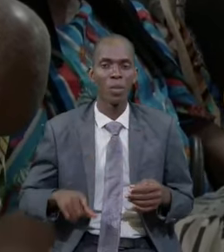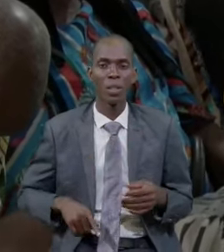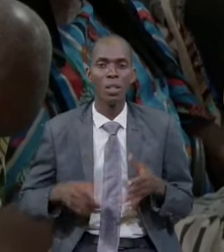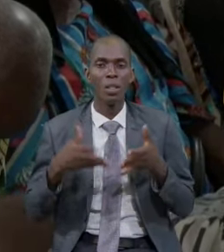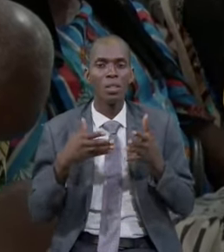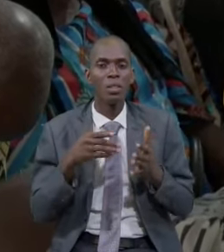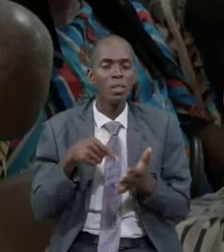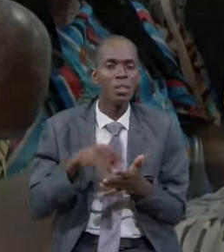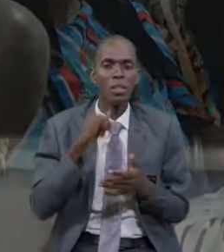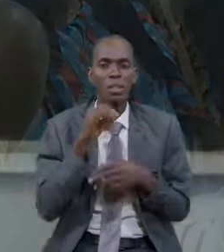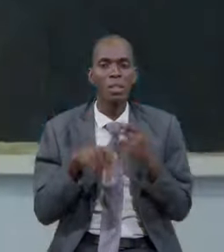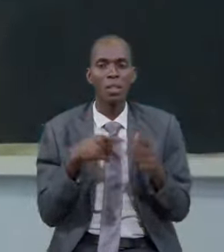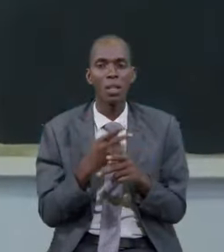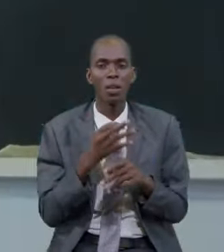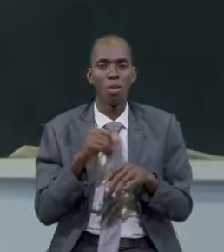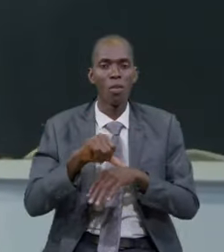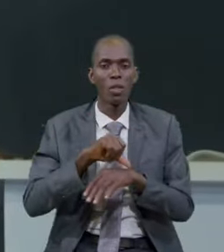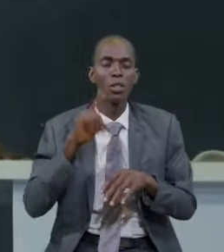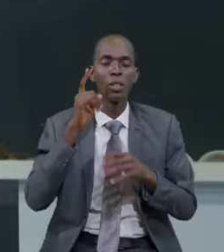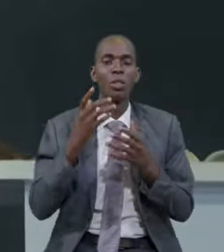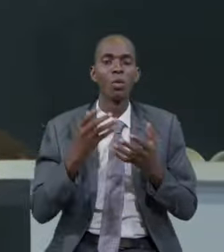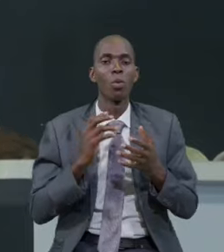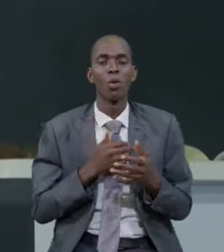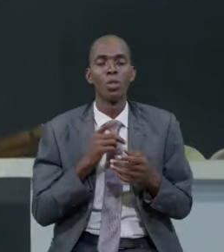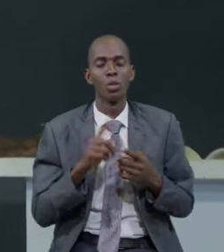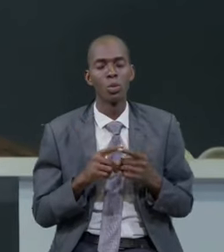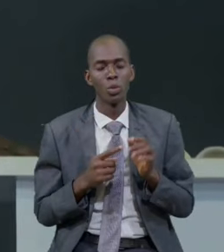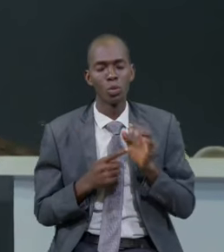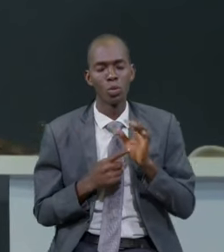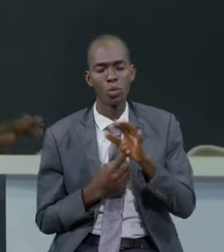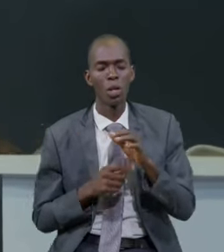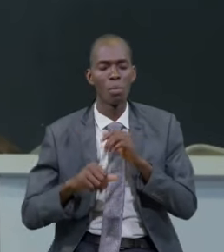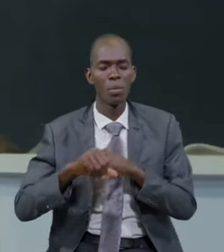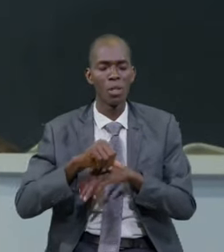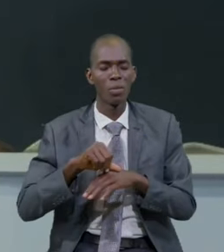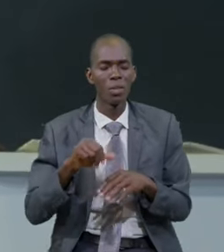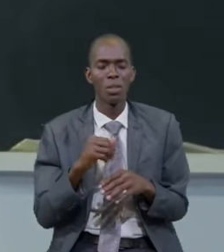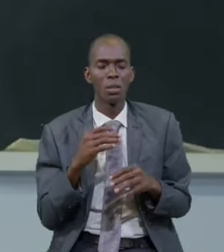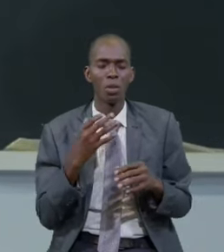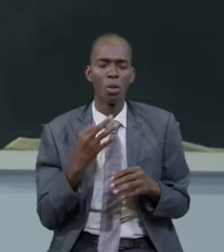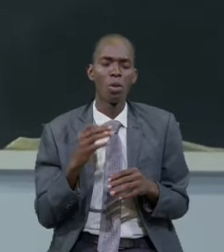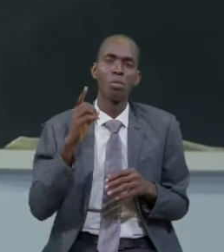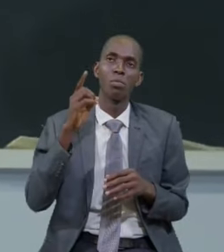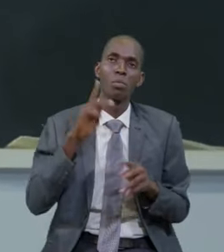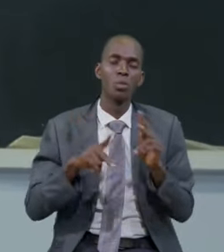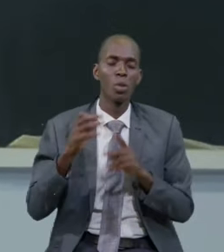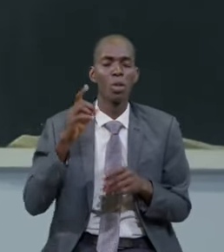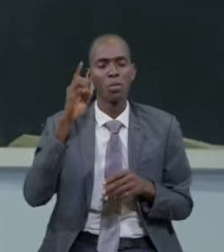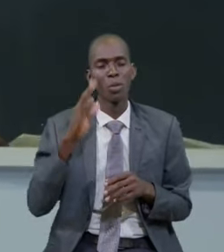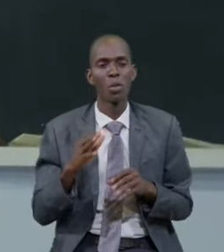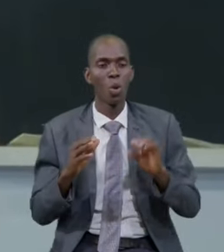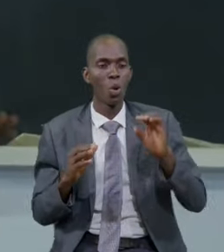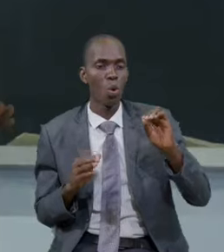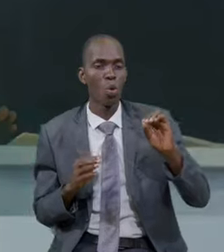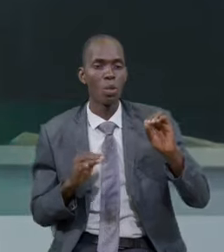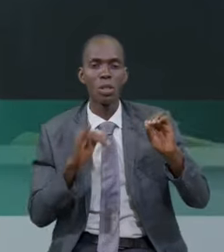d'onction qu'il veut que nous manifestons et que nous enseignons le peuple de Dieu. Le haut, c'est ouvrir.